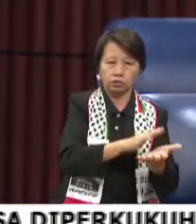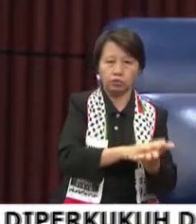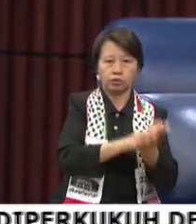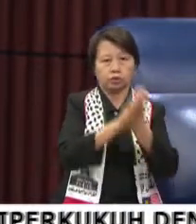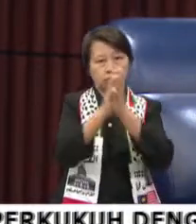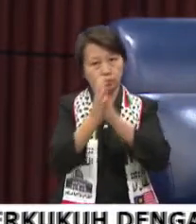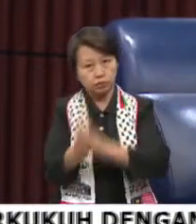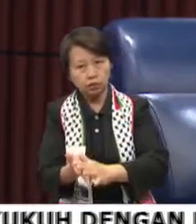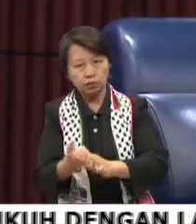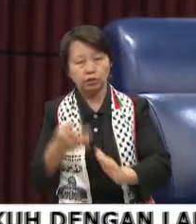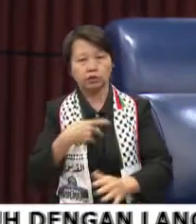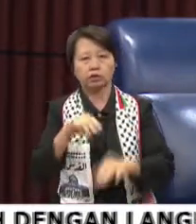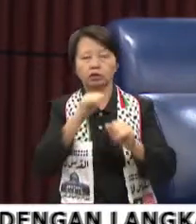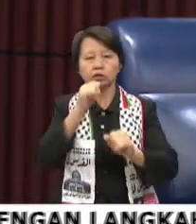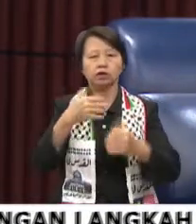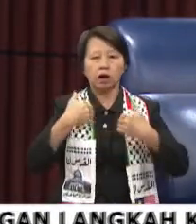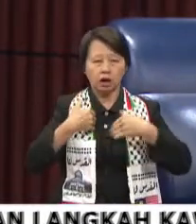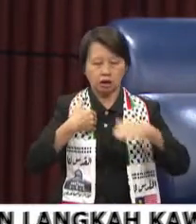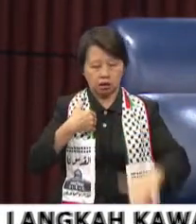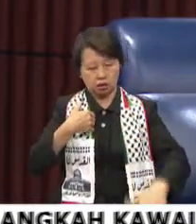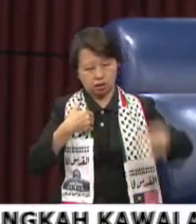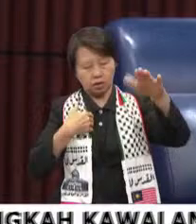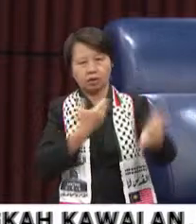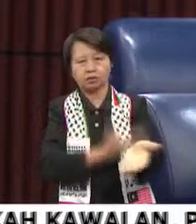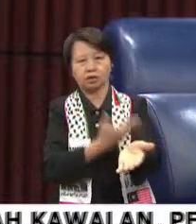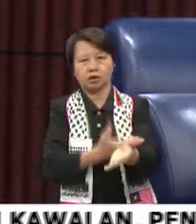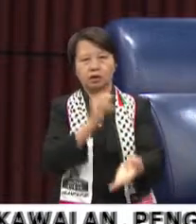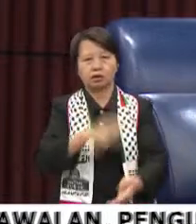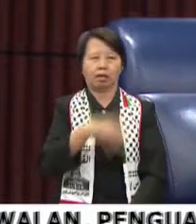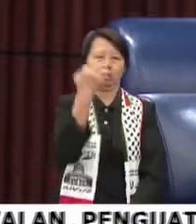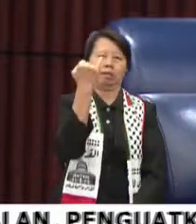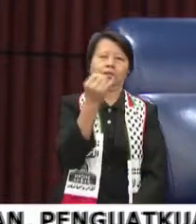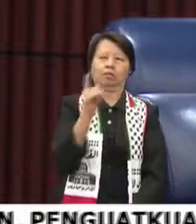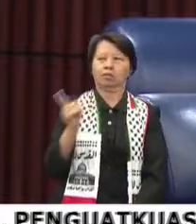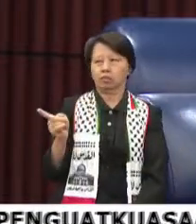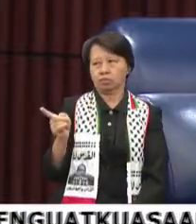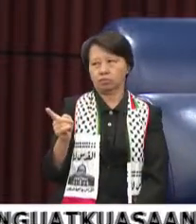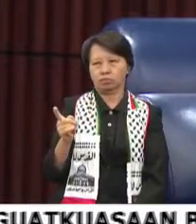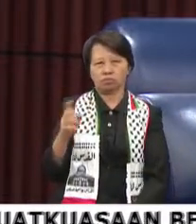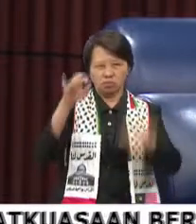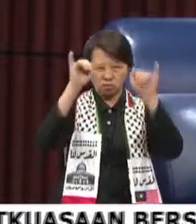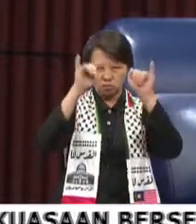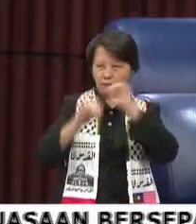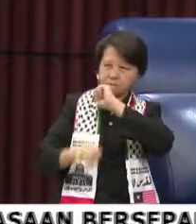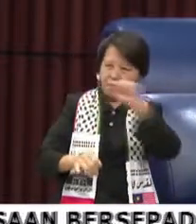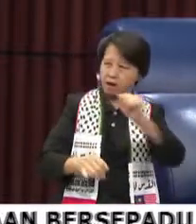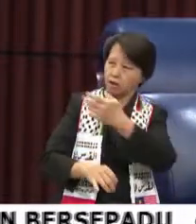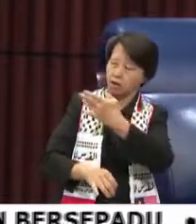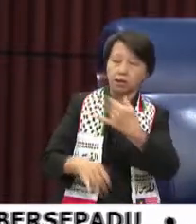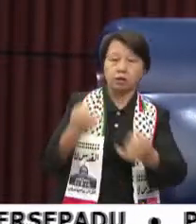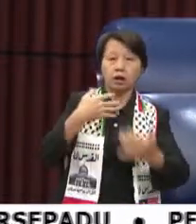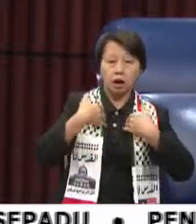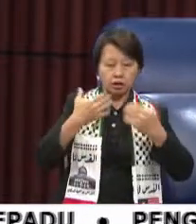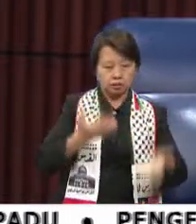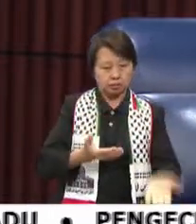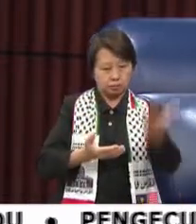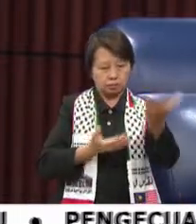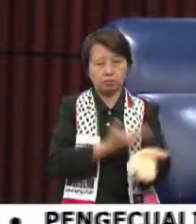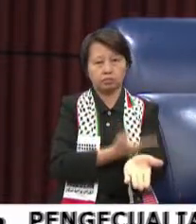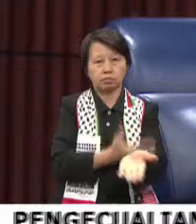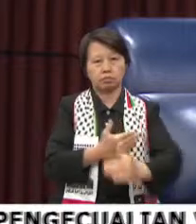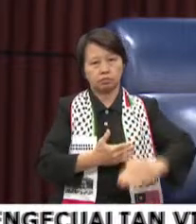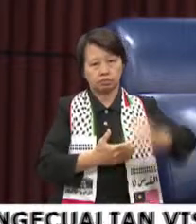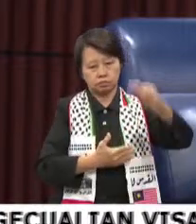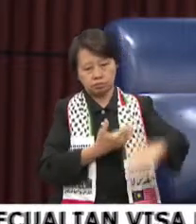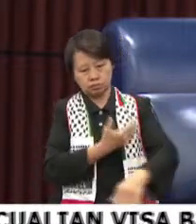supaya kita tidak melahirkan generasi yang bobrok seperti ini kita dapat melahirkan sebuah generasi muda yang